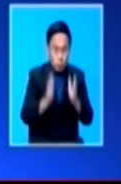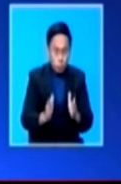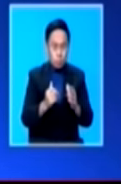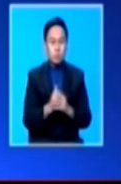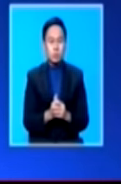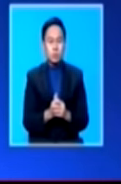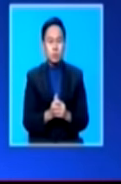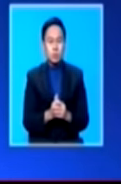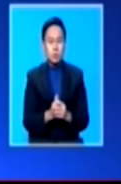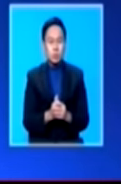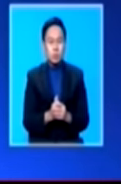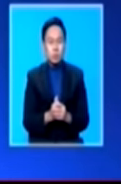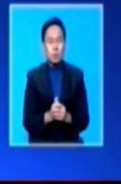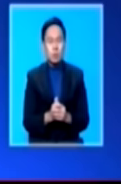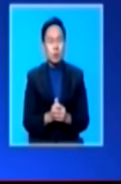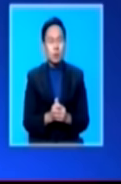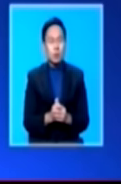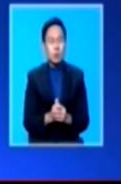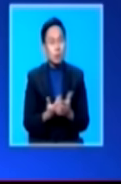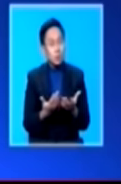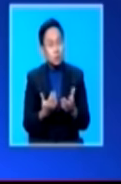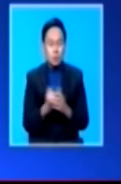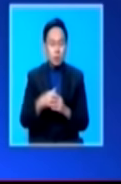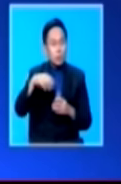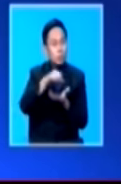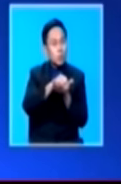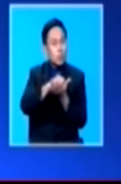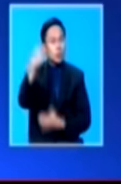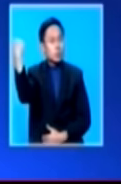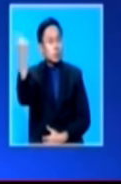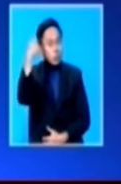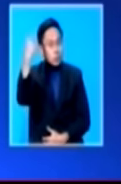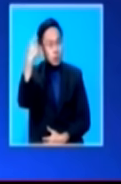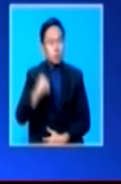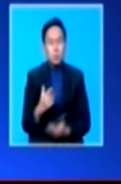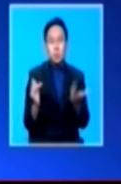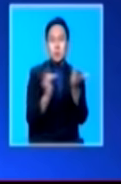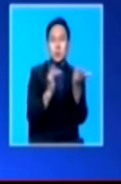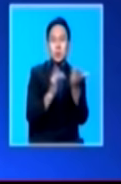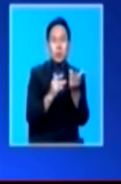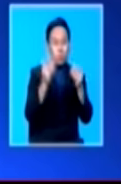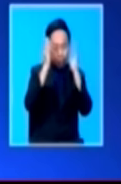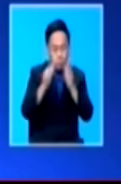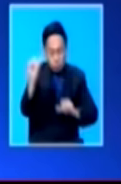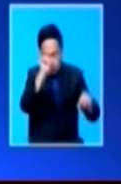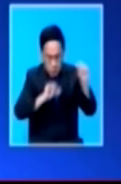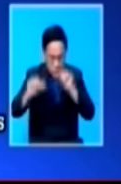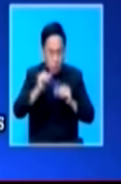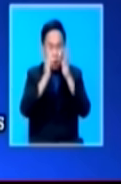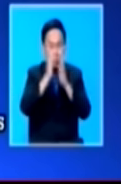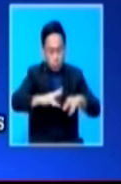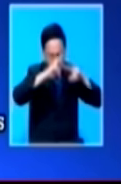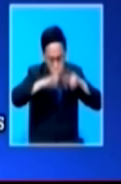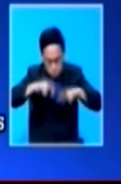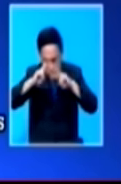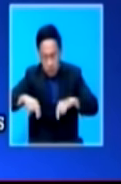เป็นเกี่ยวกับเรื่องการท่องเที่ยวการบริการเทคนิคเชียนนักวิทยาศาสตร์นักวิจัยพัฒนานักคณิ